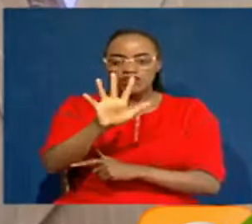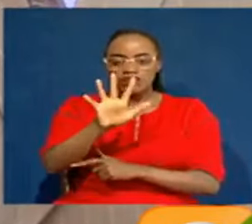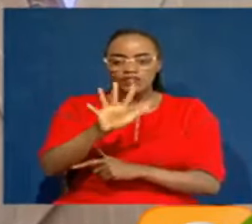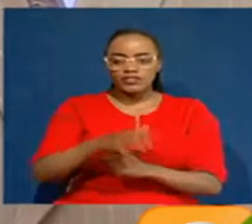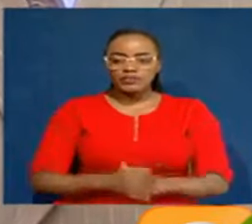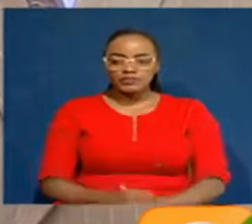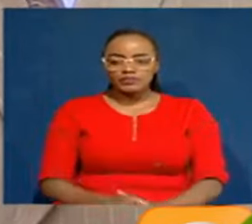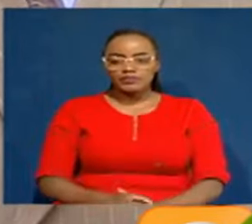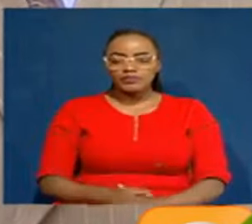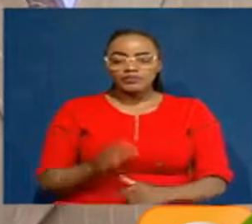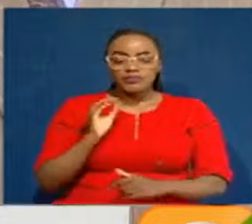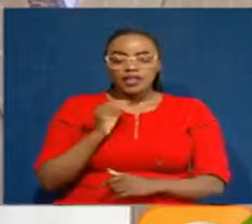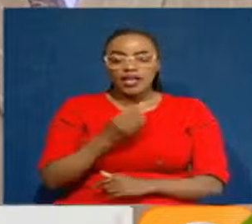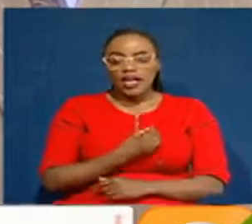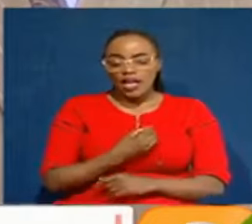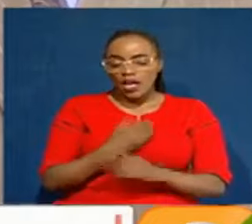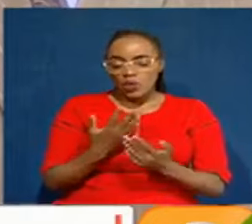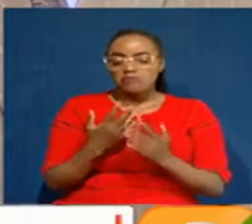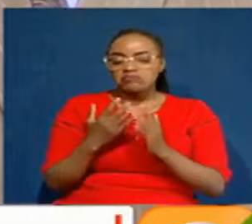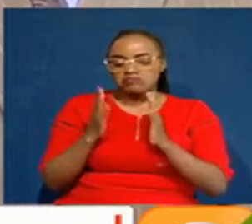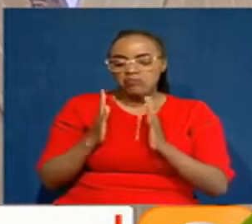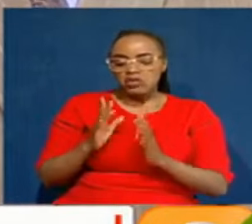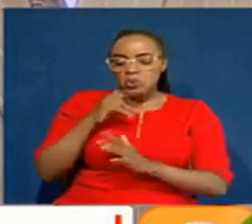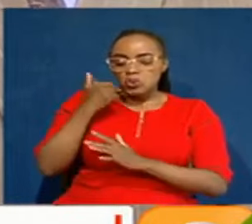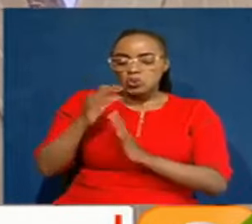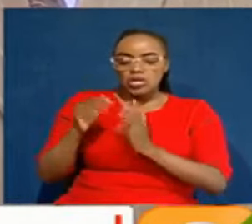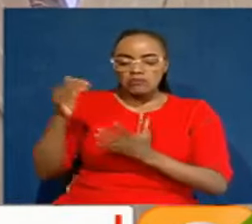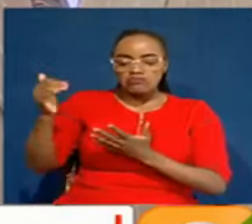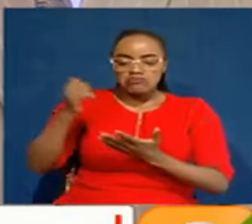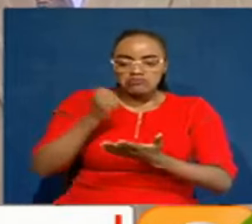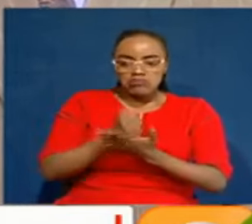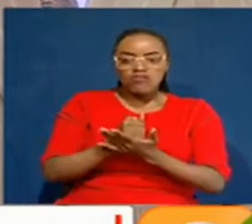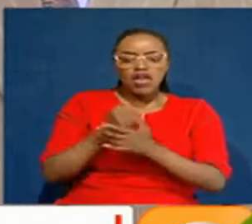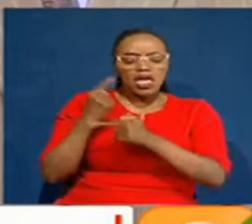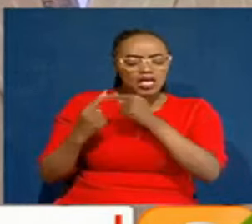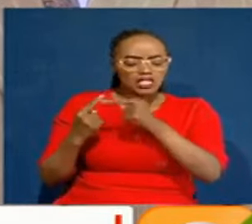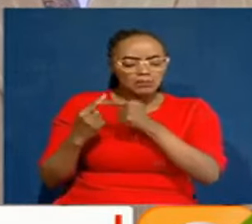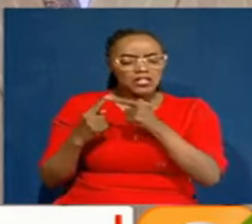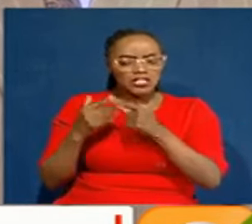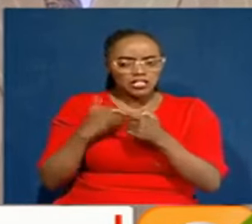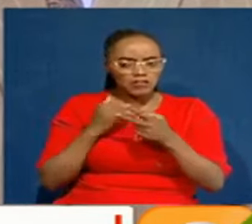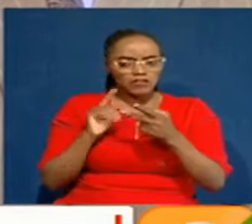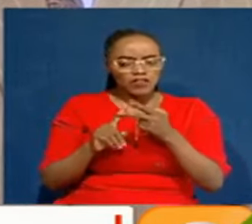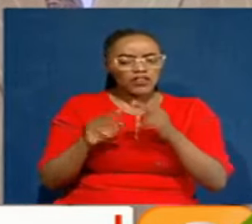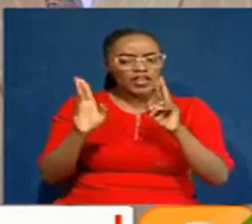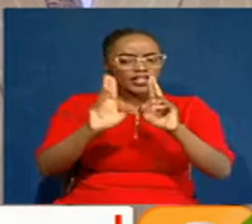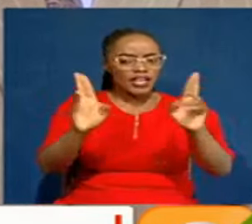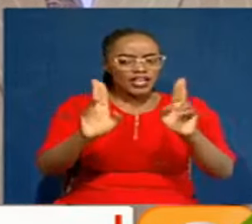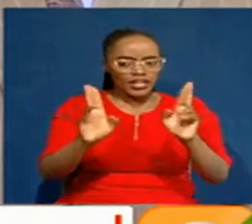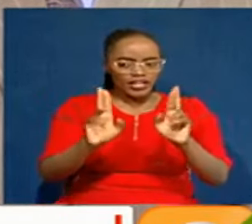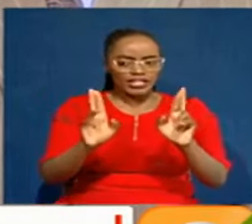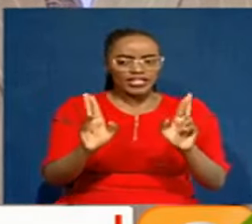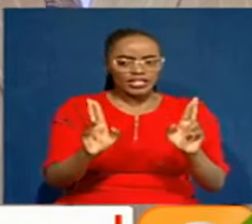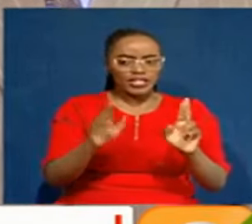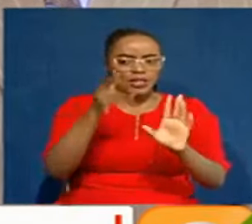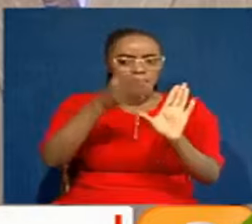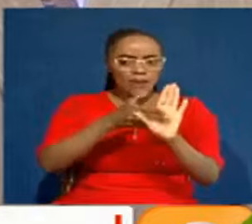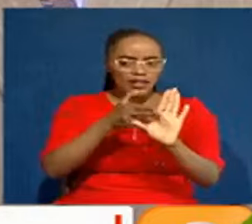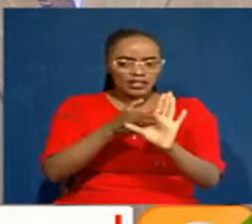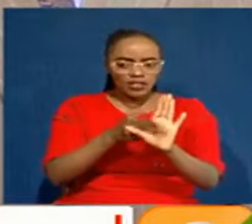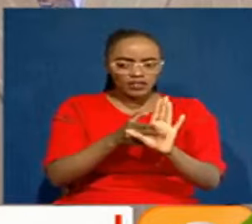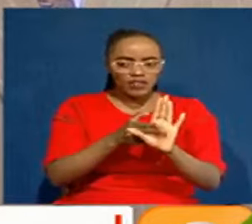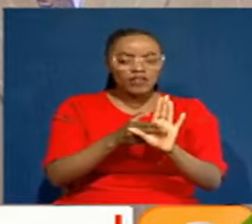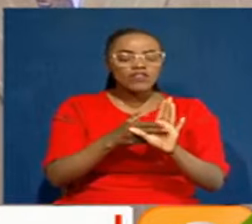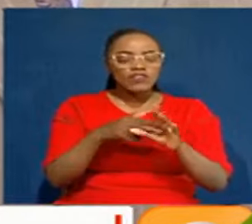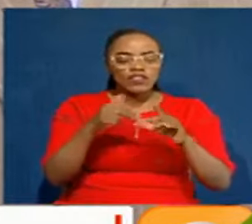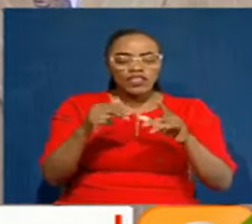Our candidate is undoubtedly experienced and well prepared to participate in the